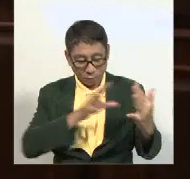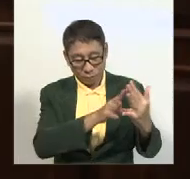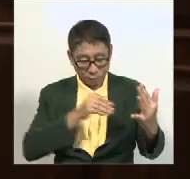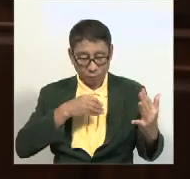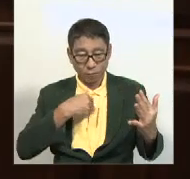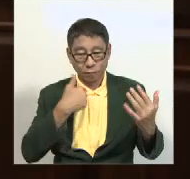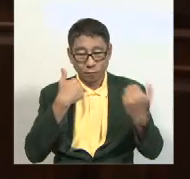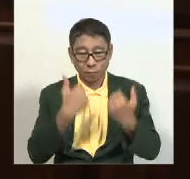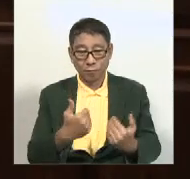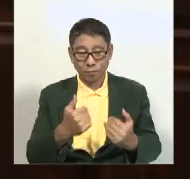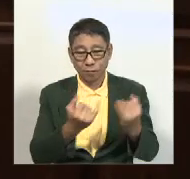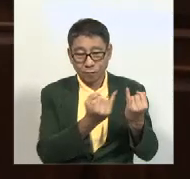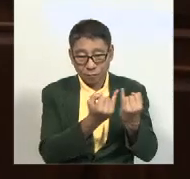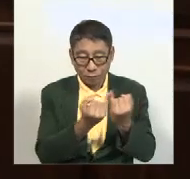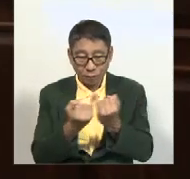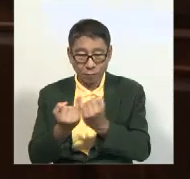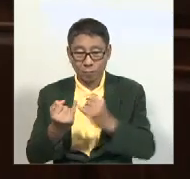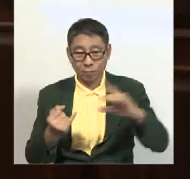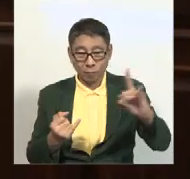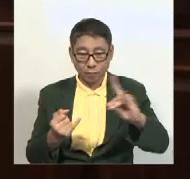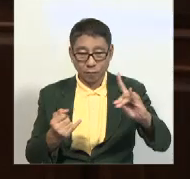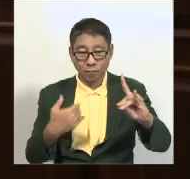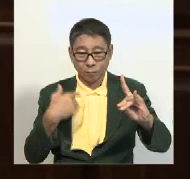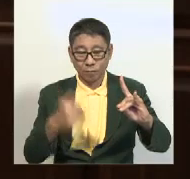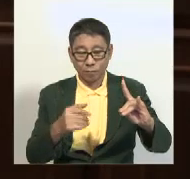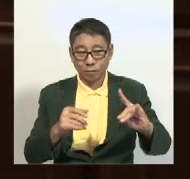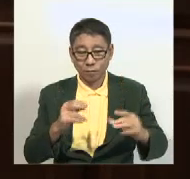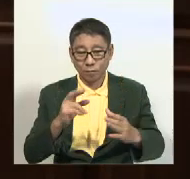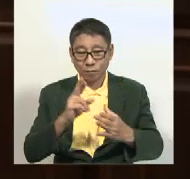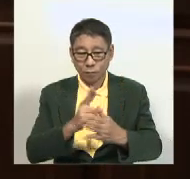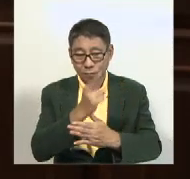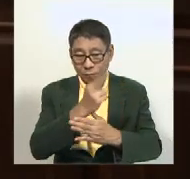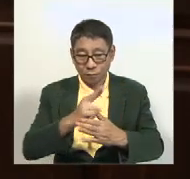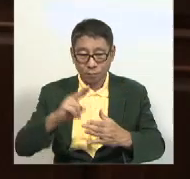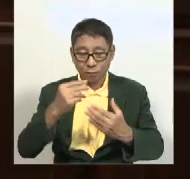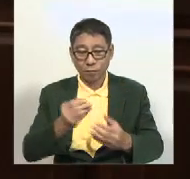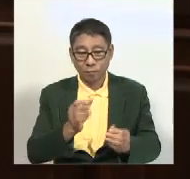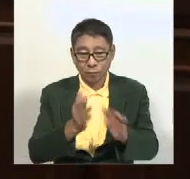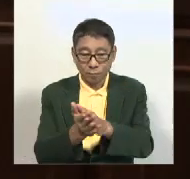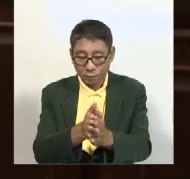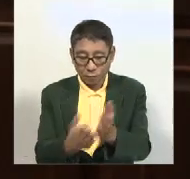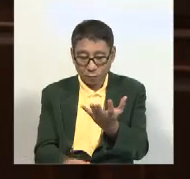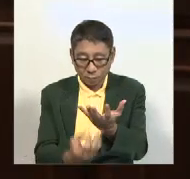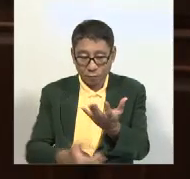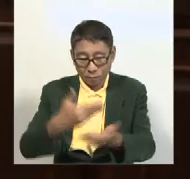เกิดจากการที่บางทีติดมากับสัตว์หรือจริงๆมันติดในระหว่างกระบวนการที่เราปรุงจำหน่ายเห